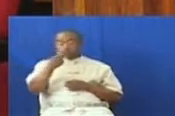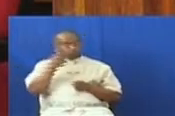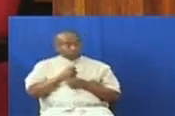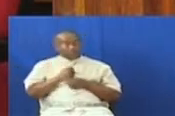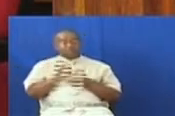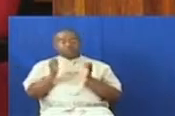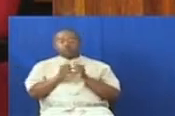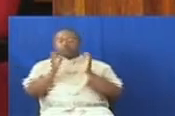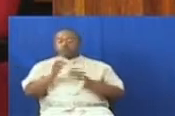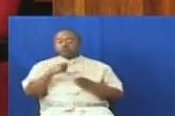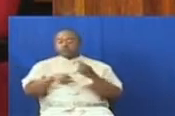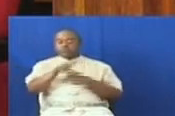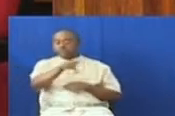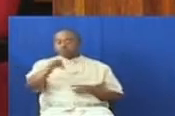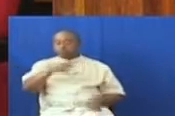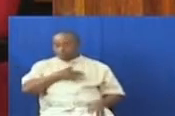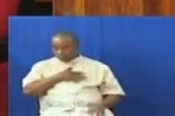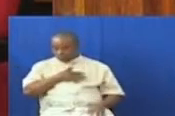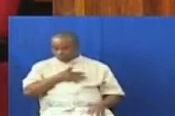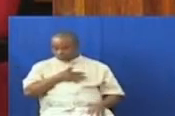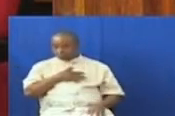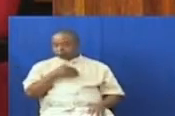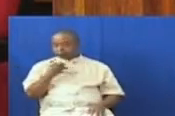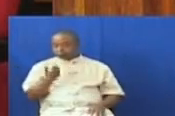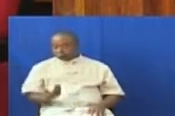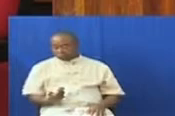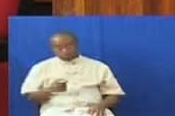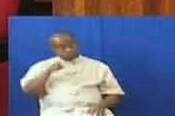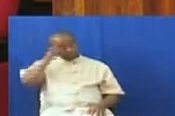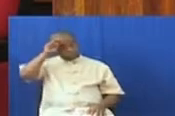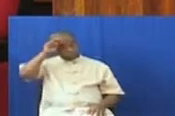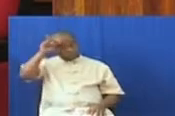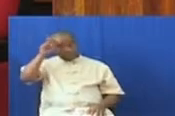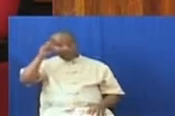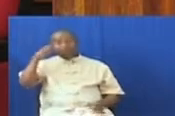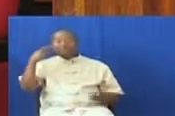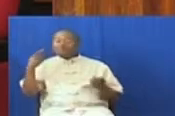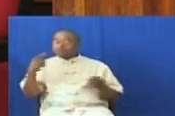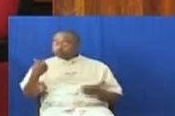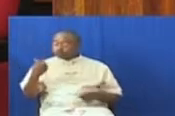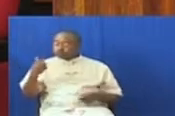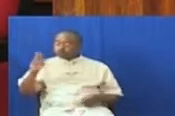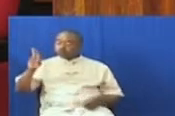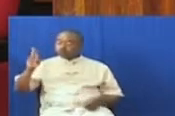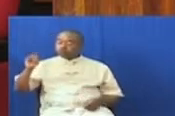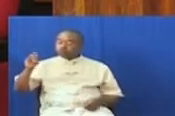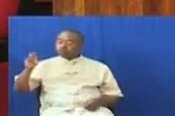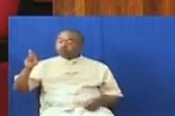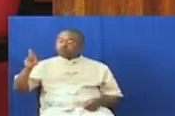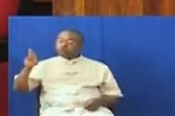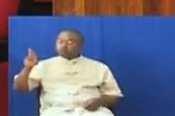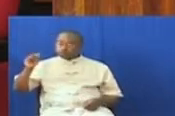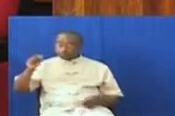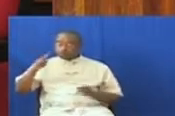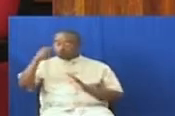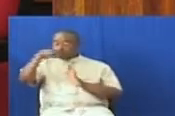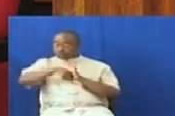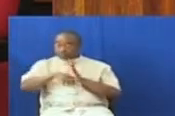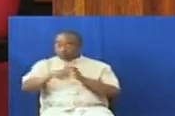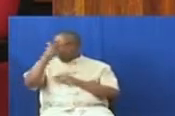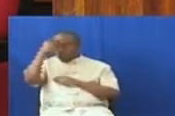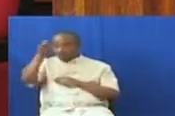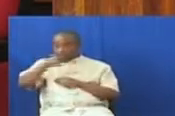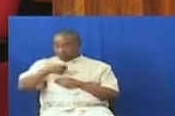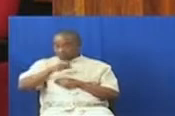Tunduru Kusini, lakini nashukuru kwa wananchi wenzangu wa jimbo la Tunduru Kusini kwa kuniamini kuwa mbunge wao miaka